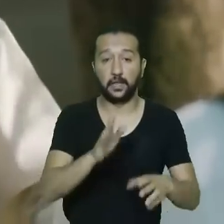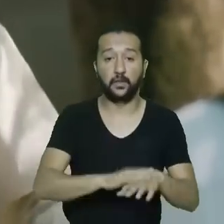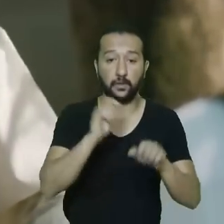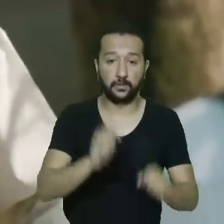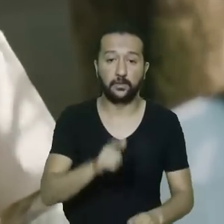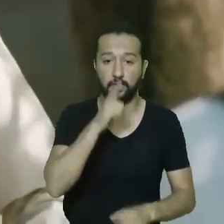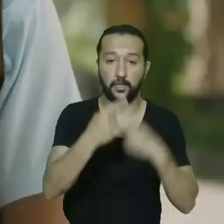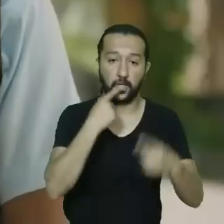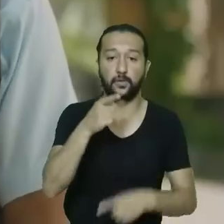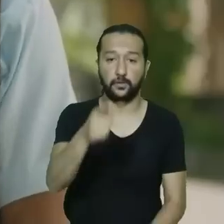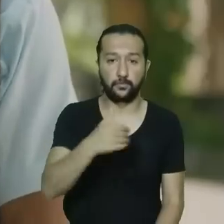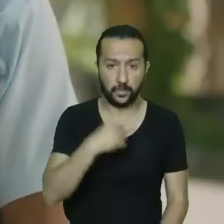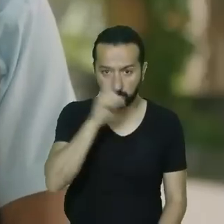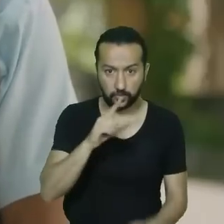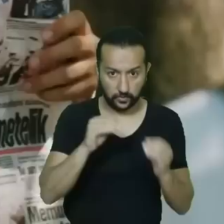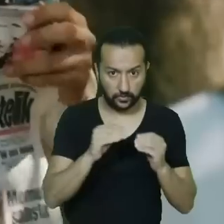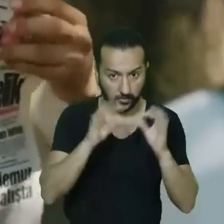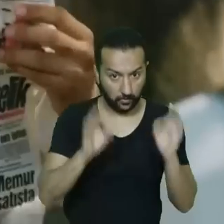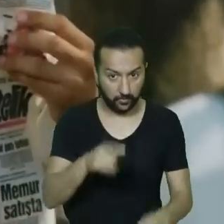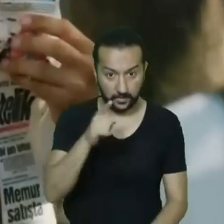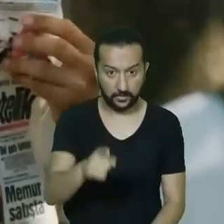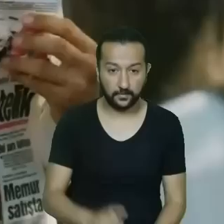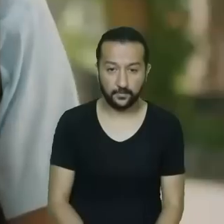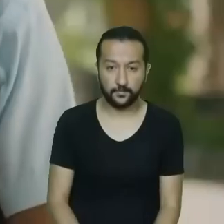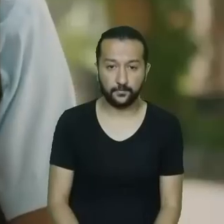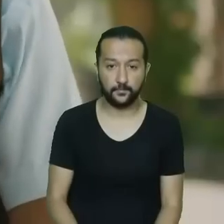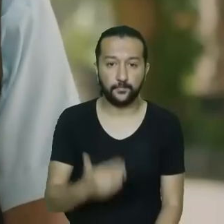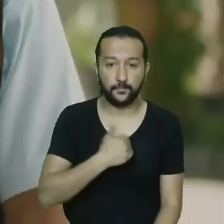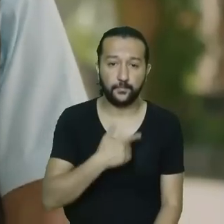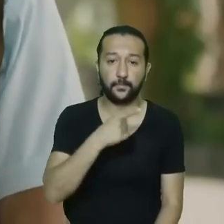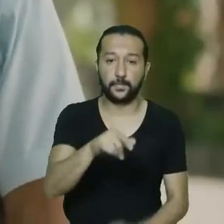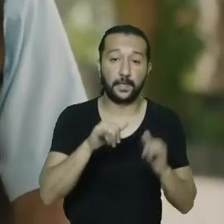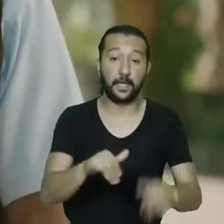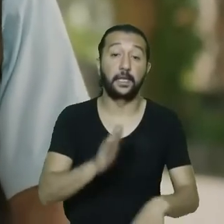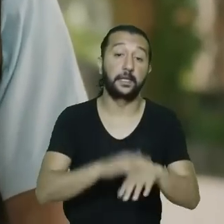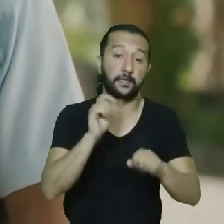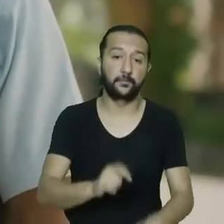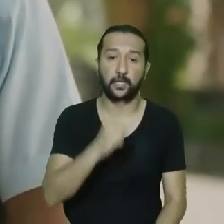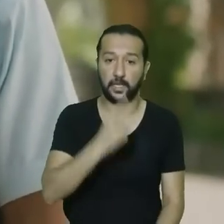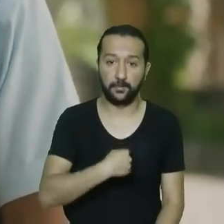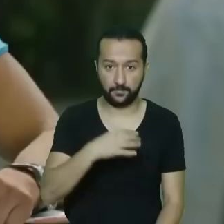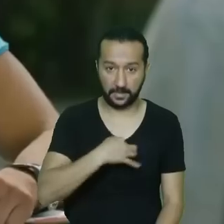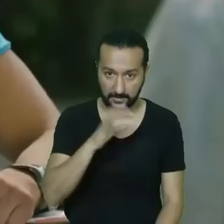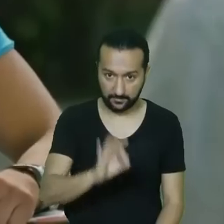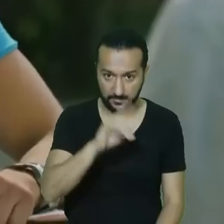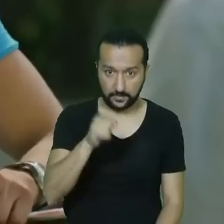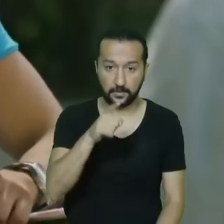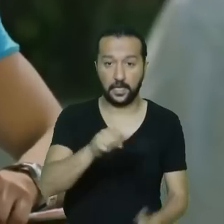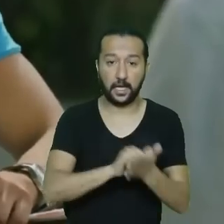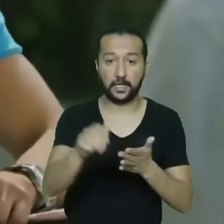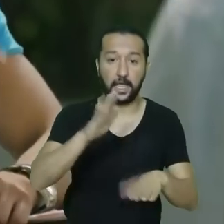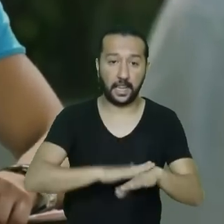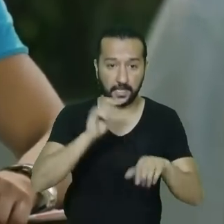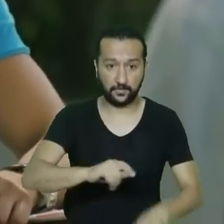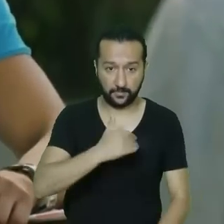yapmışlar. Benim yüzümden değil mi gülüm? Ben bunun aynısından yapacaktım. Diyen bendim değil mi? Her tarafın parmak